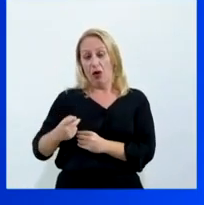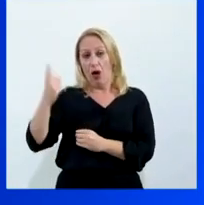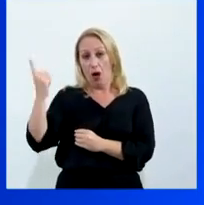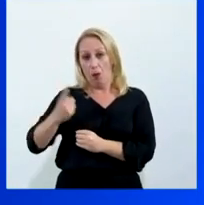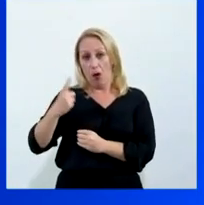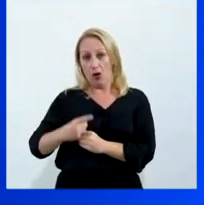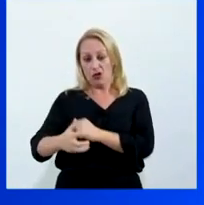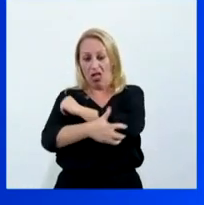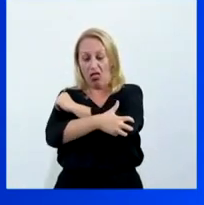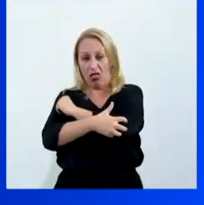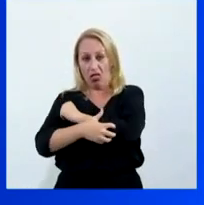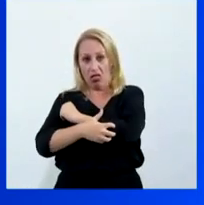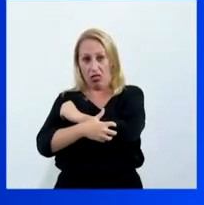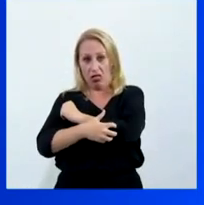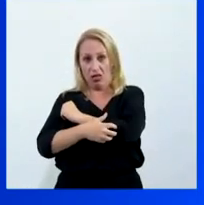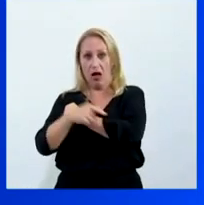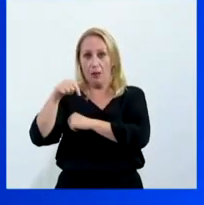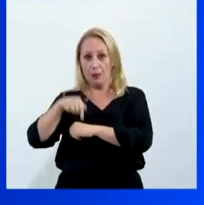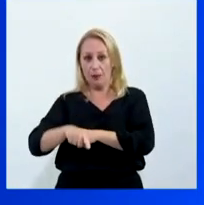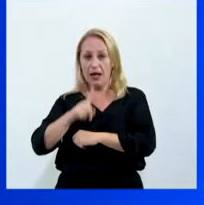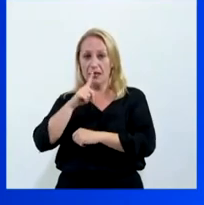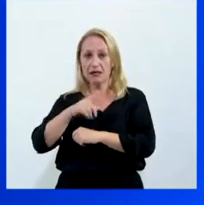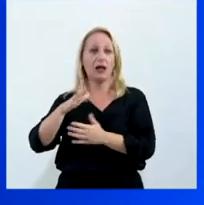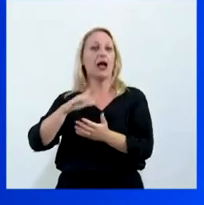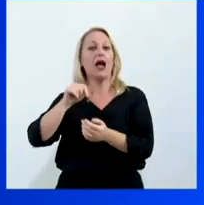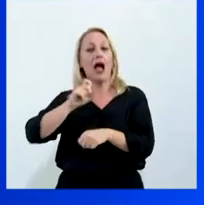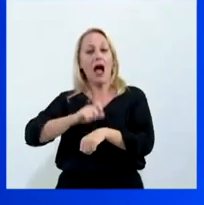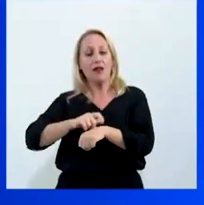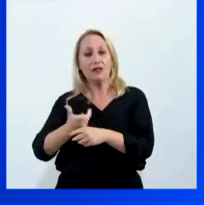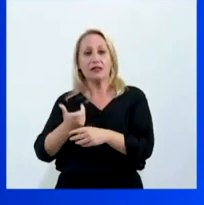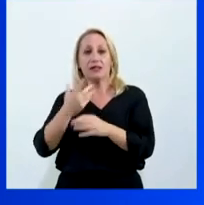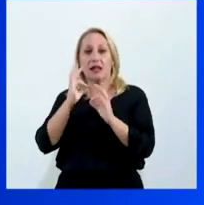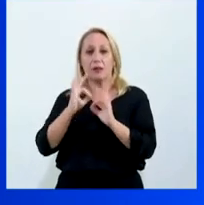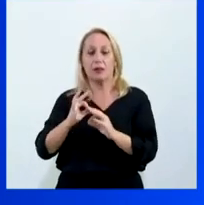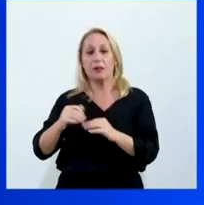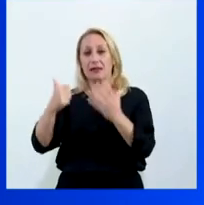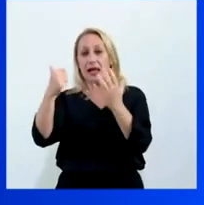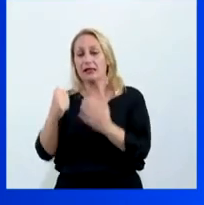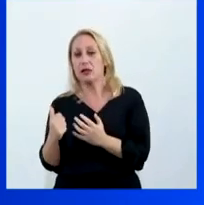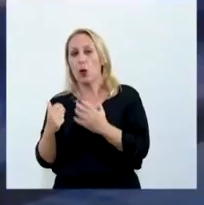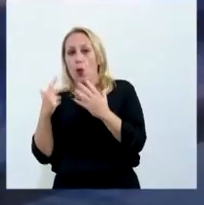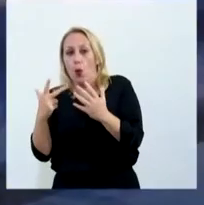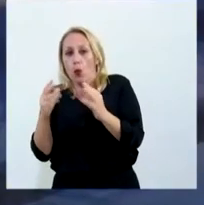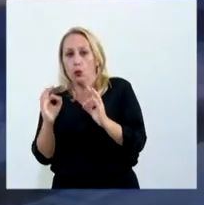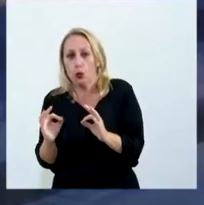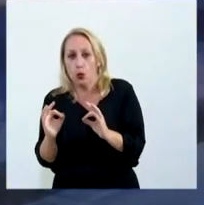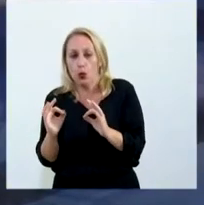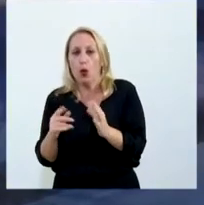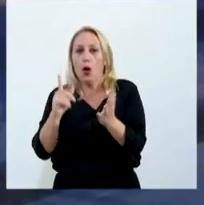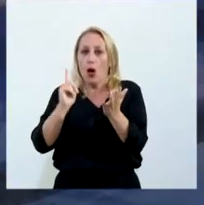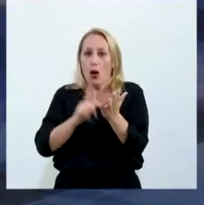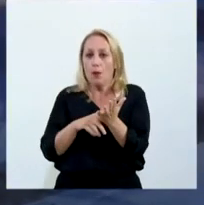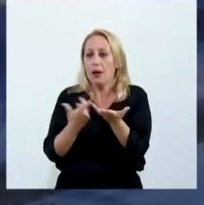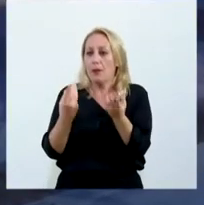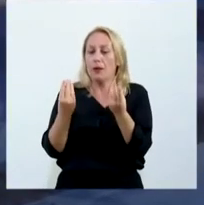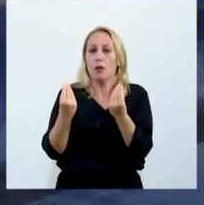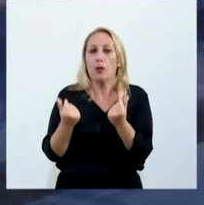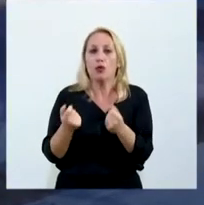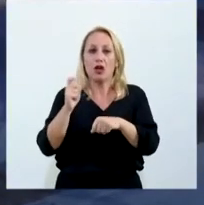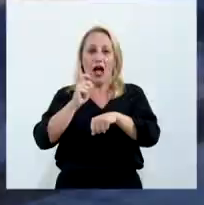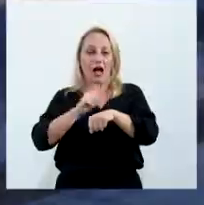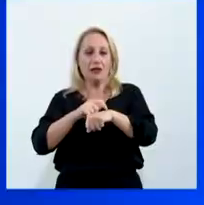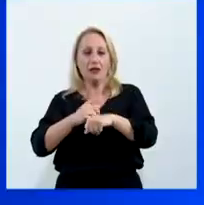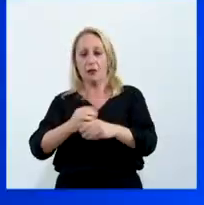αναγνωρίζοντας απόλυτα όμως ότι υπάρχει πολλής δρόμος ακόμα τον οποίο πρέπει να διανύσουμε. και δεν διστάσαμε καθ' όλη τη διάρκεια